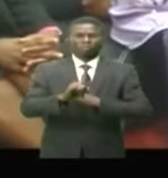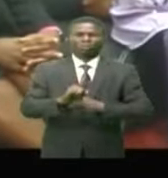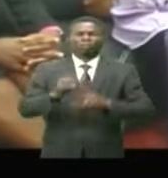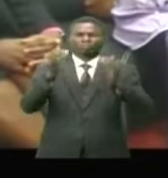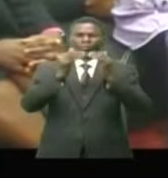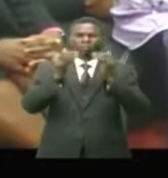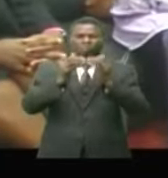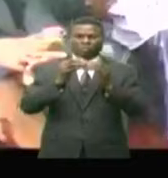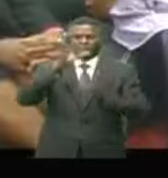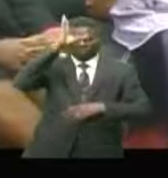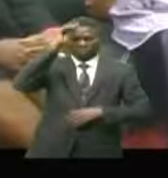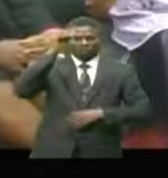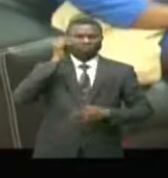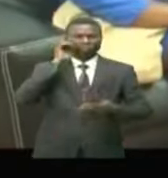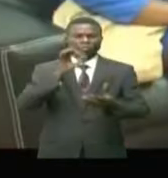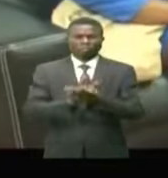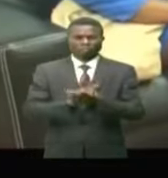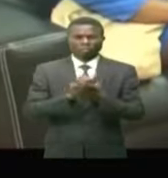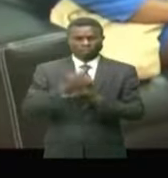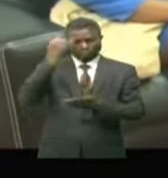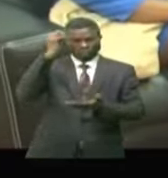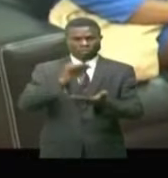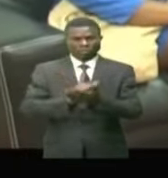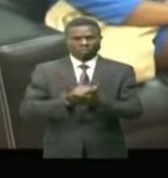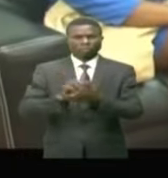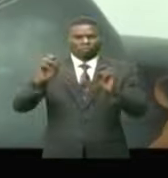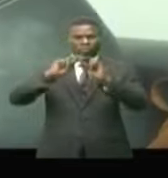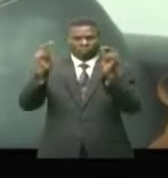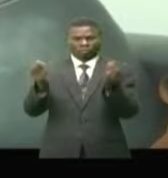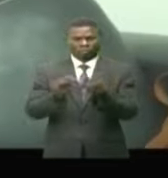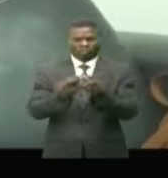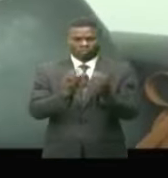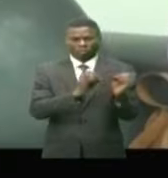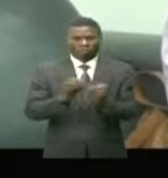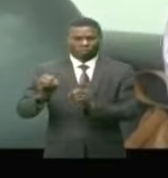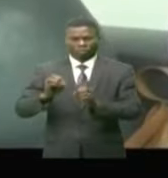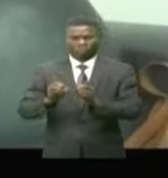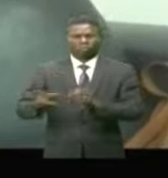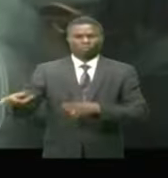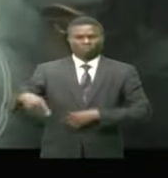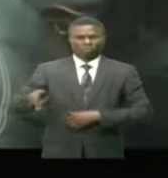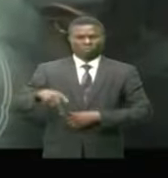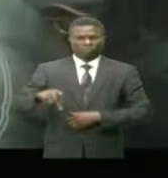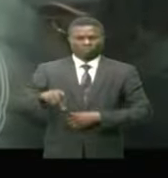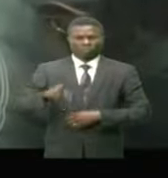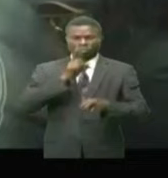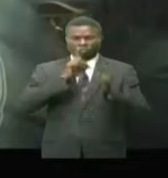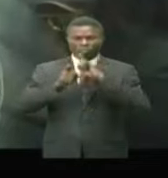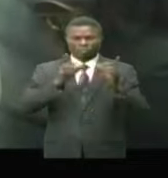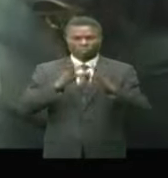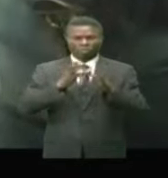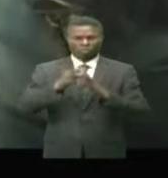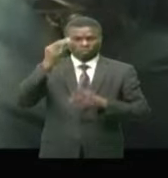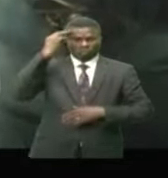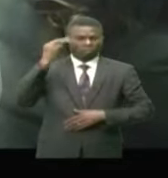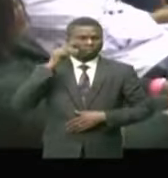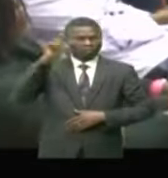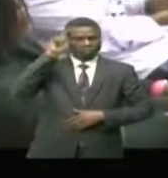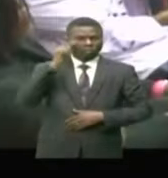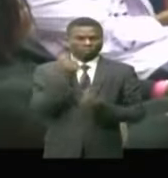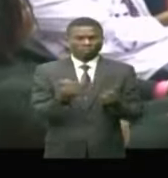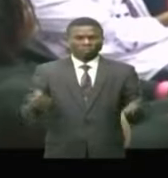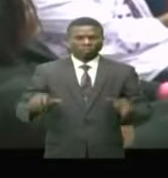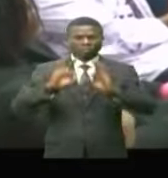femmes. C'est dans ces contextes qu'une délégation de cette organisation sous-régionale s'est entretenue avec la ministre du genre, enfants